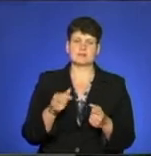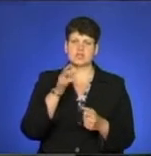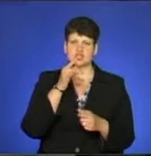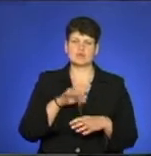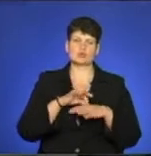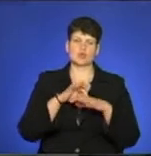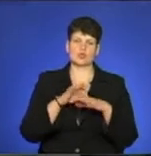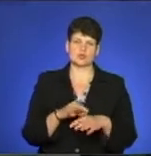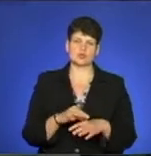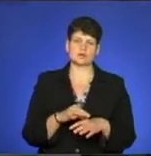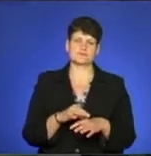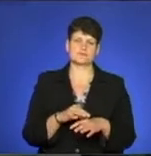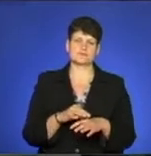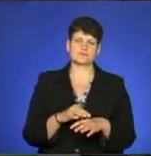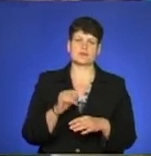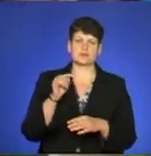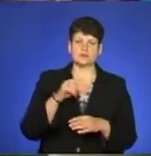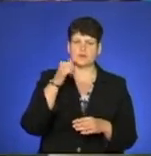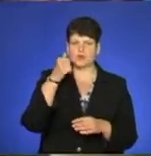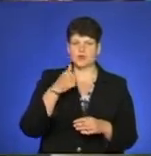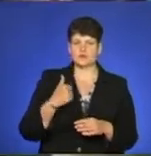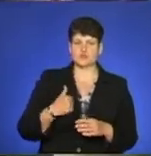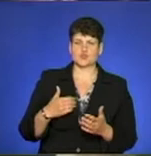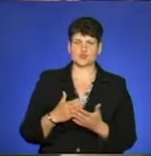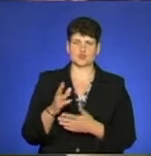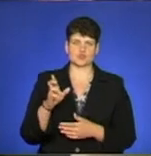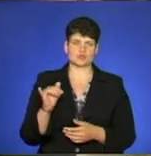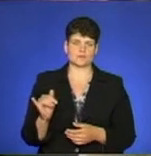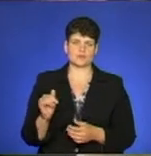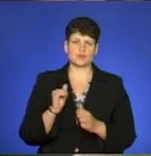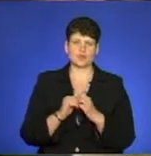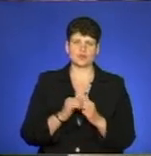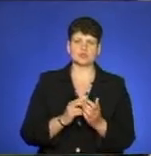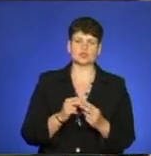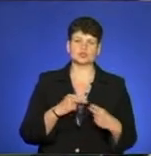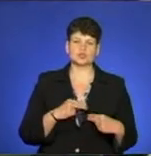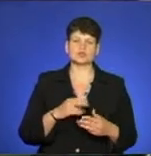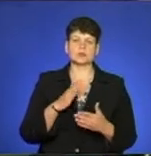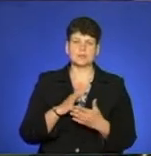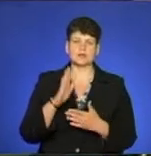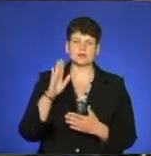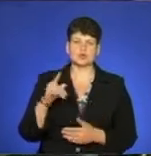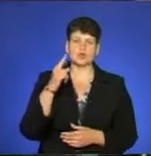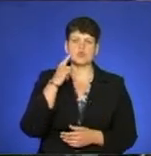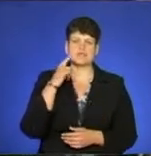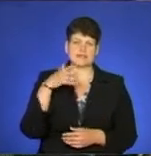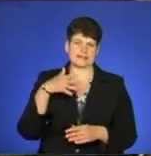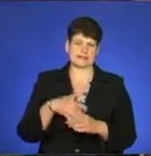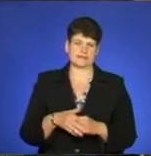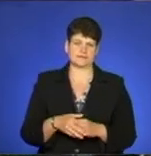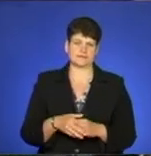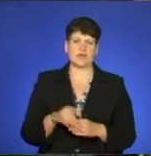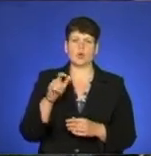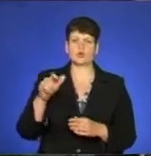проходження в ті роки військової служби. Кожен труд має бути оцінений. Людина,